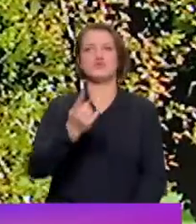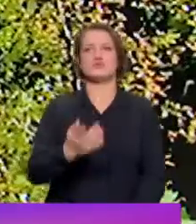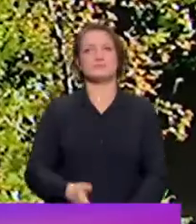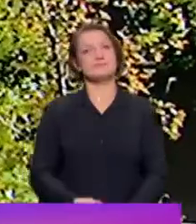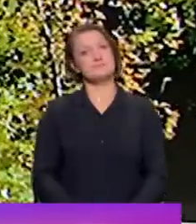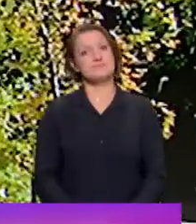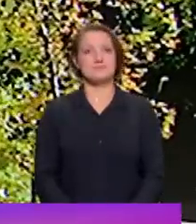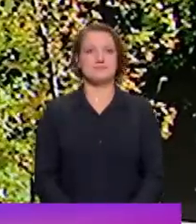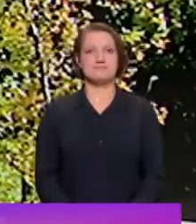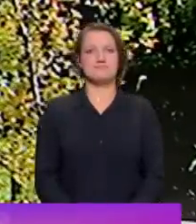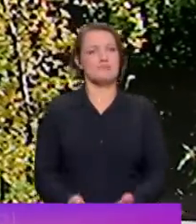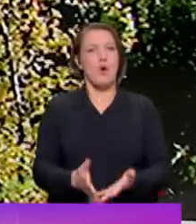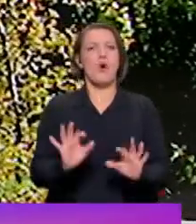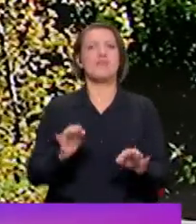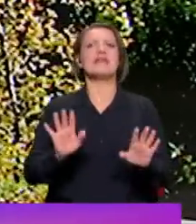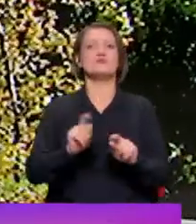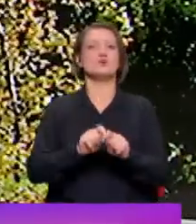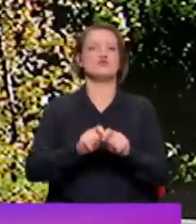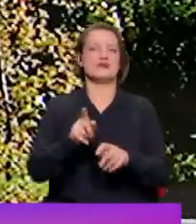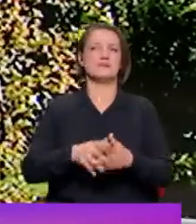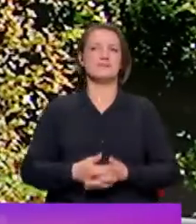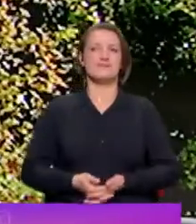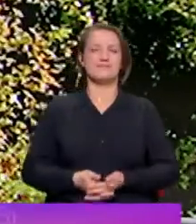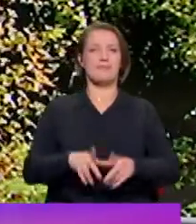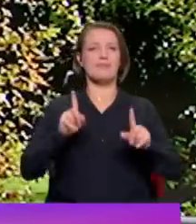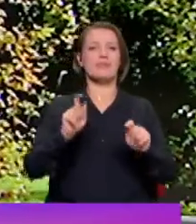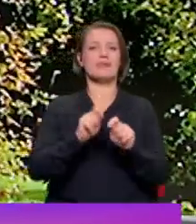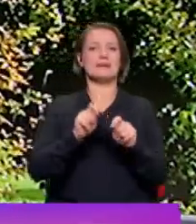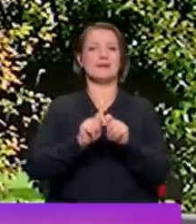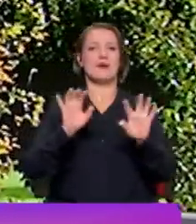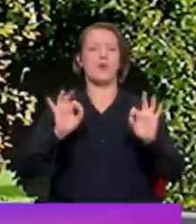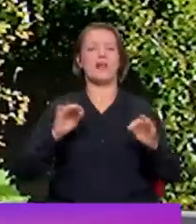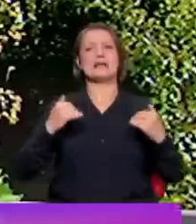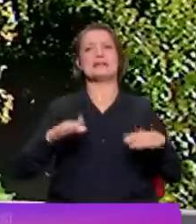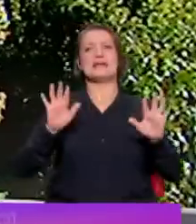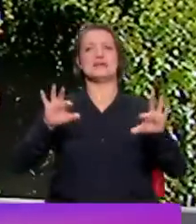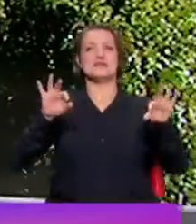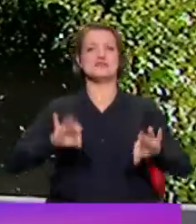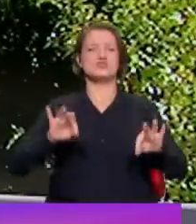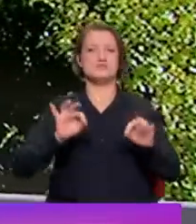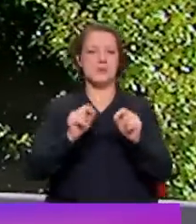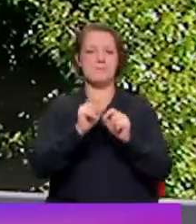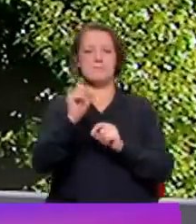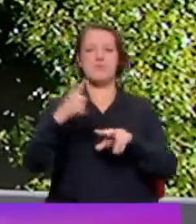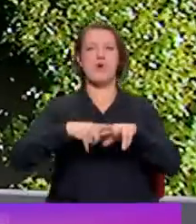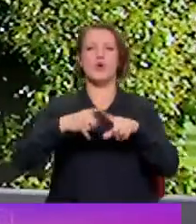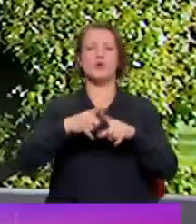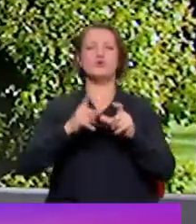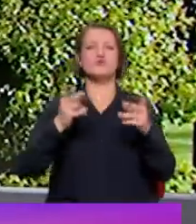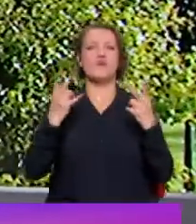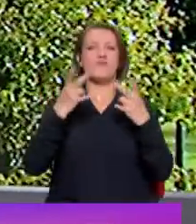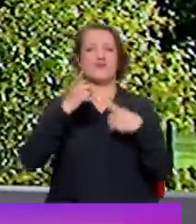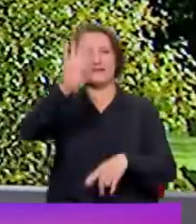olsun İşte öyle değil o işler o işler öyle değil Şimdi bot Show'a götüreceğim sizi